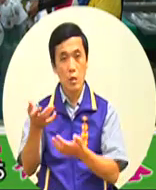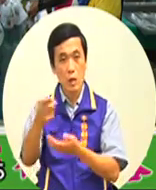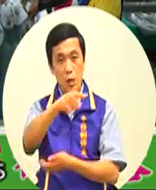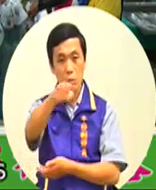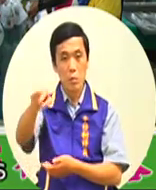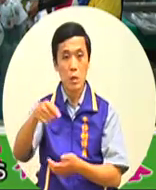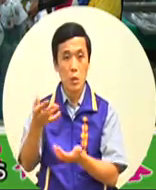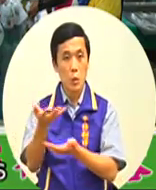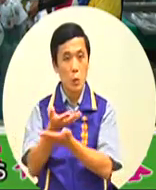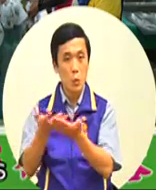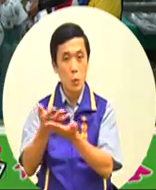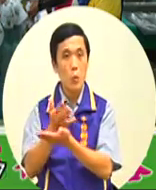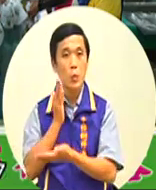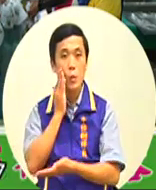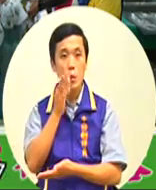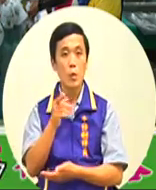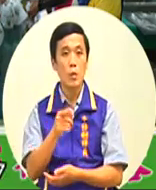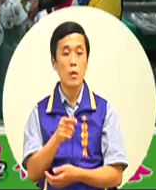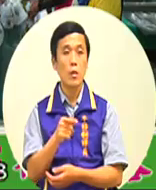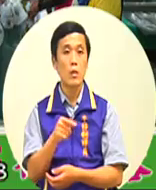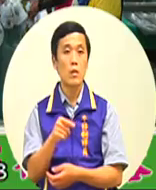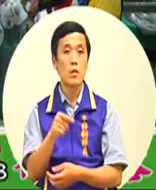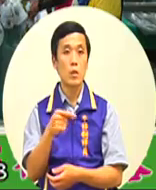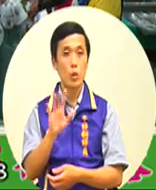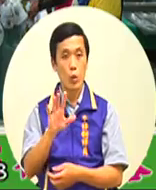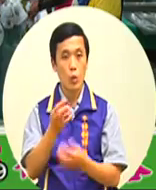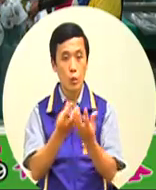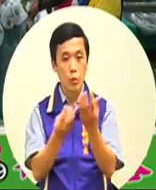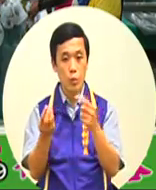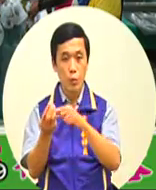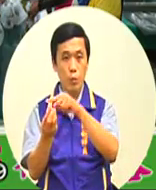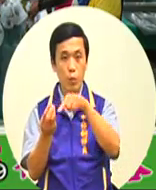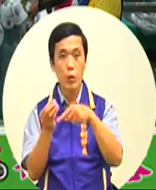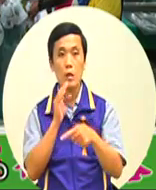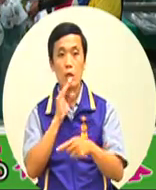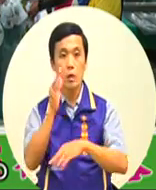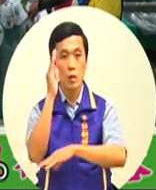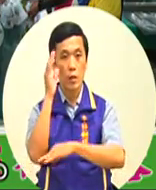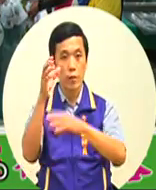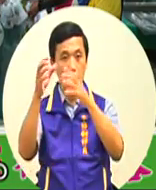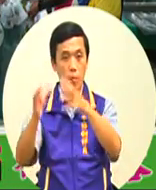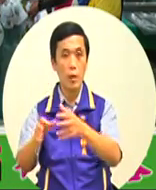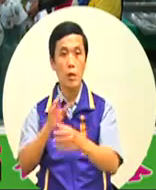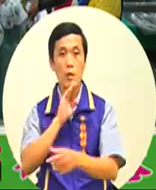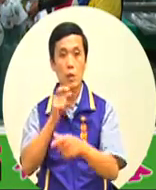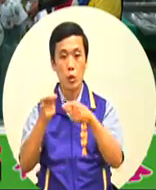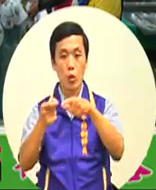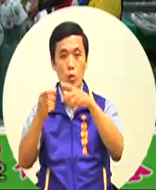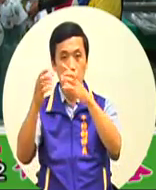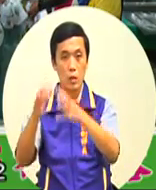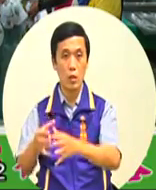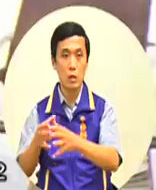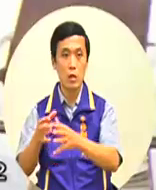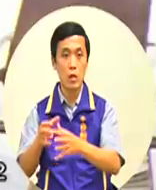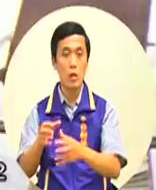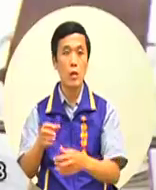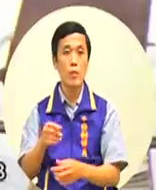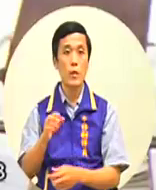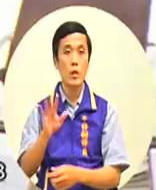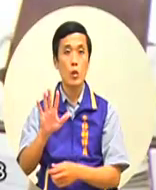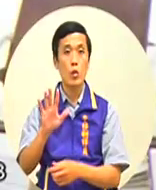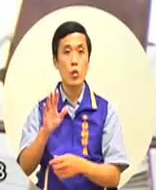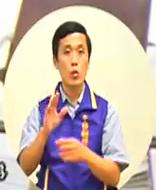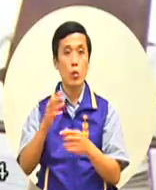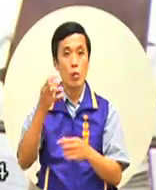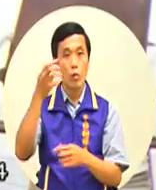去。大家都要做好人有些是公社但是就是有人就是要就站着就